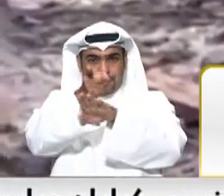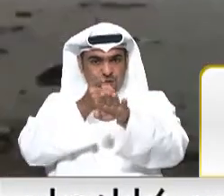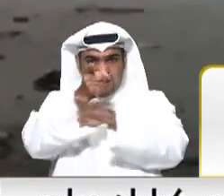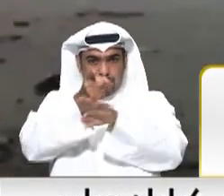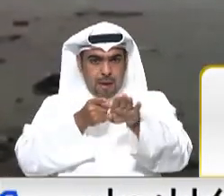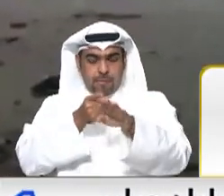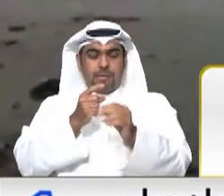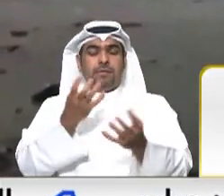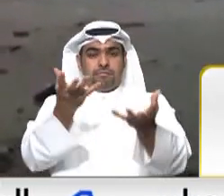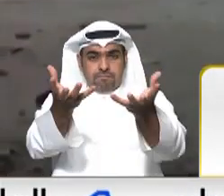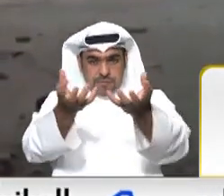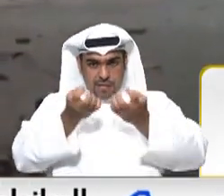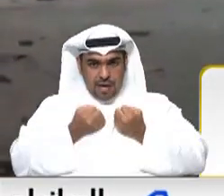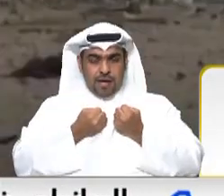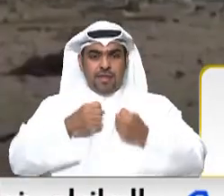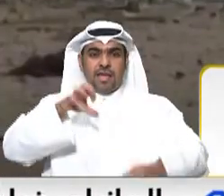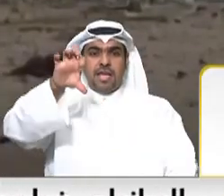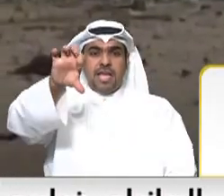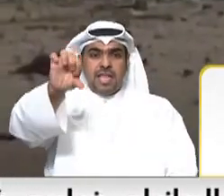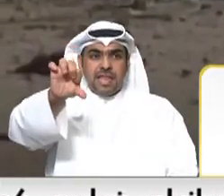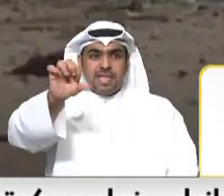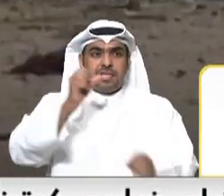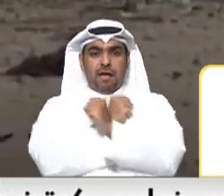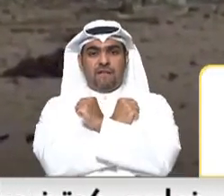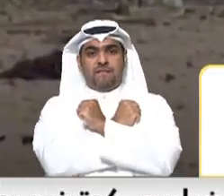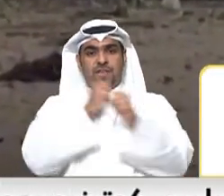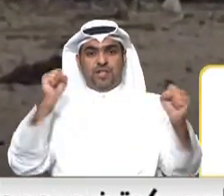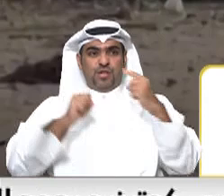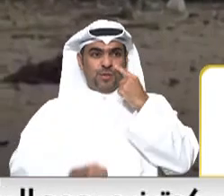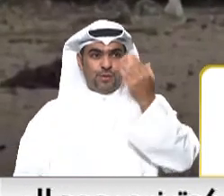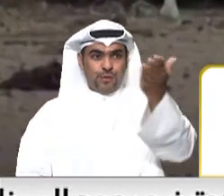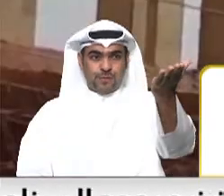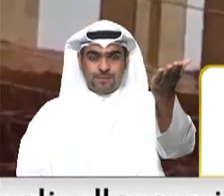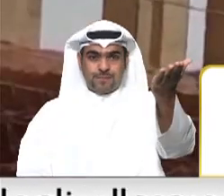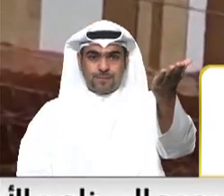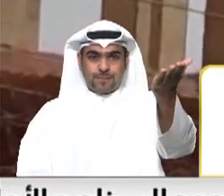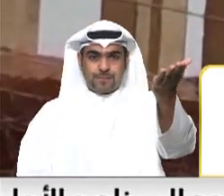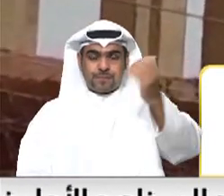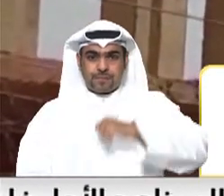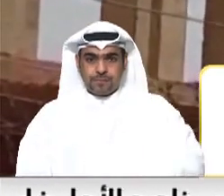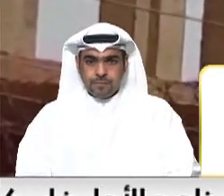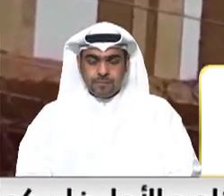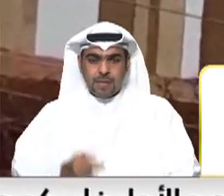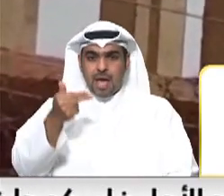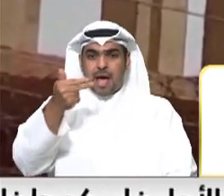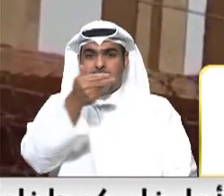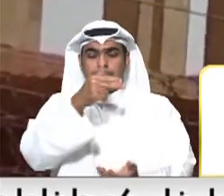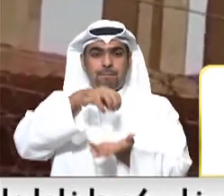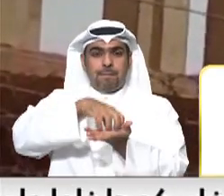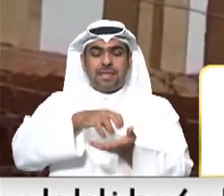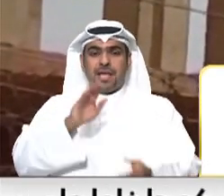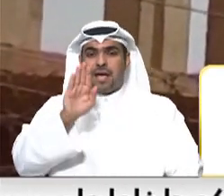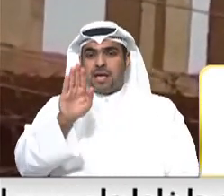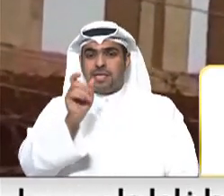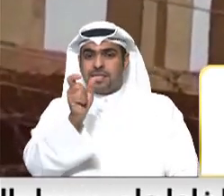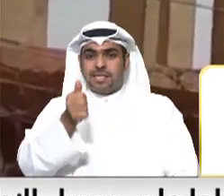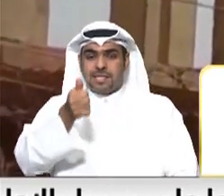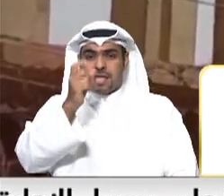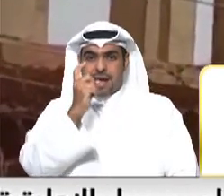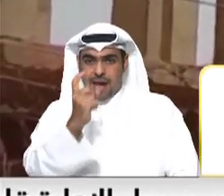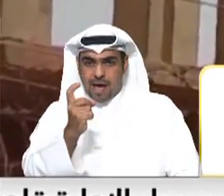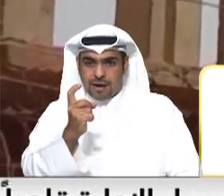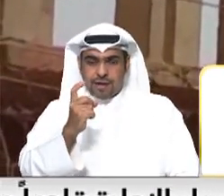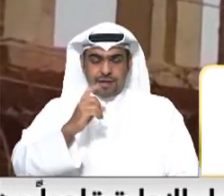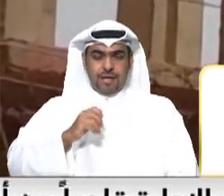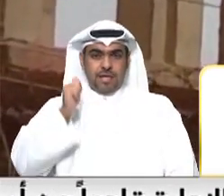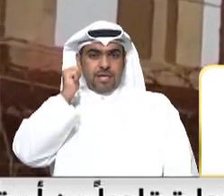اخرى كما تلقت تجمعات الدعم السريع في منطقه جبل مويا غرب سينار ضربات جويه من قبل